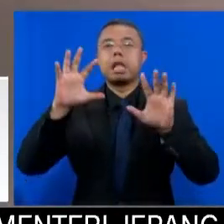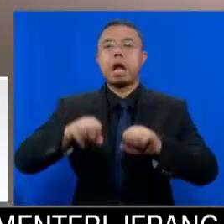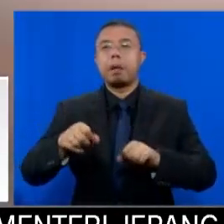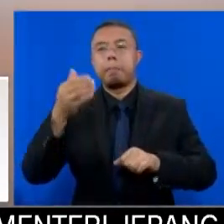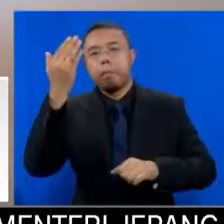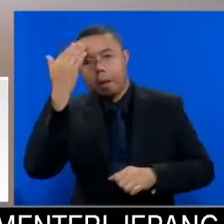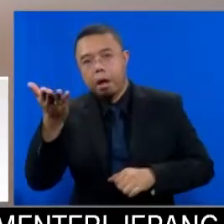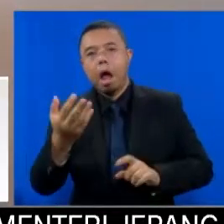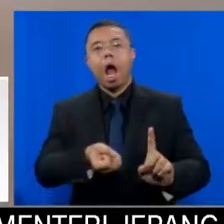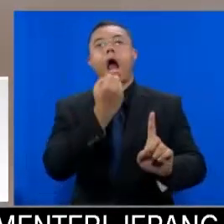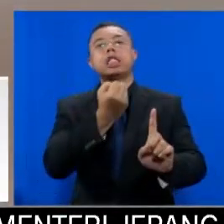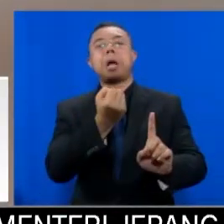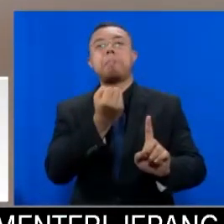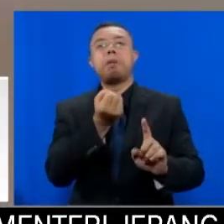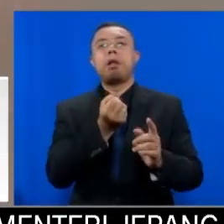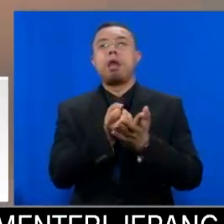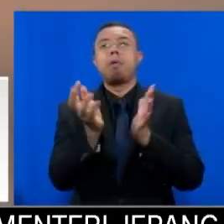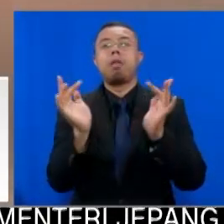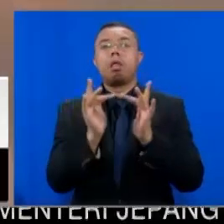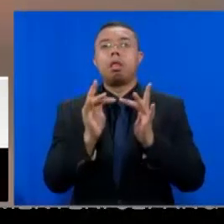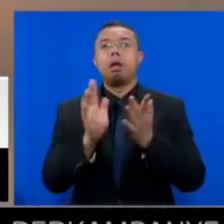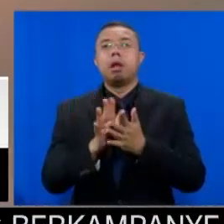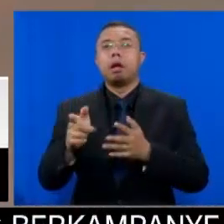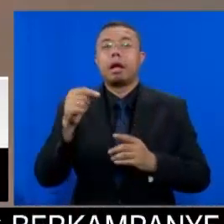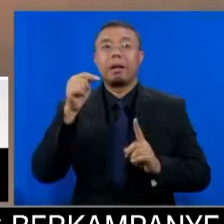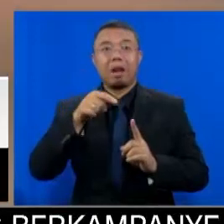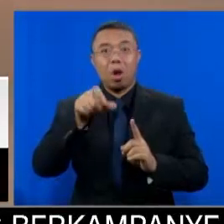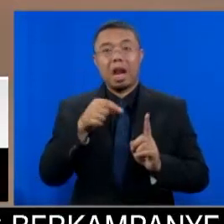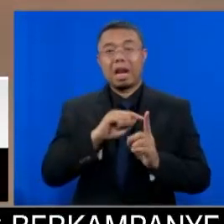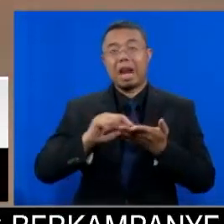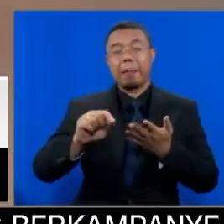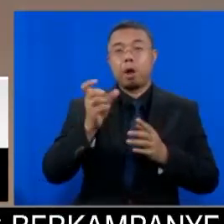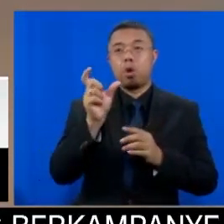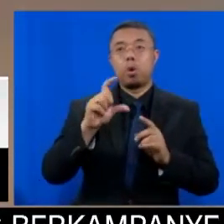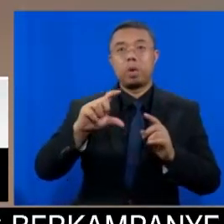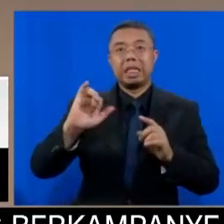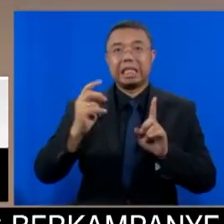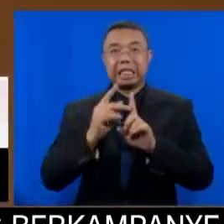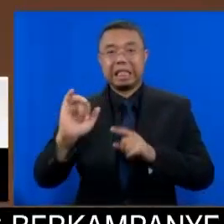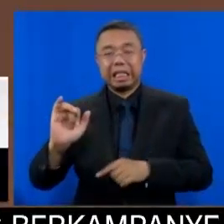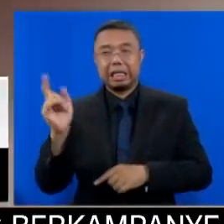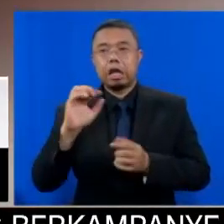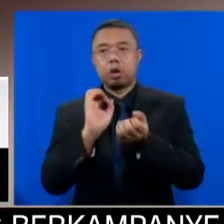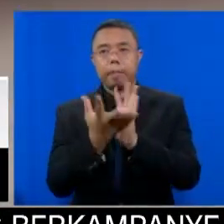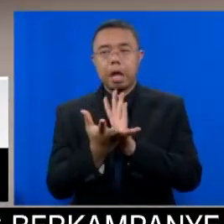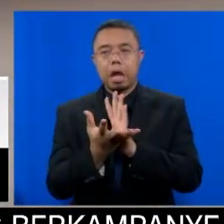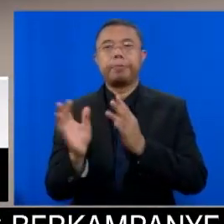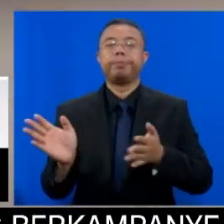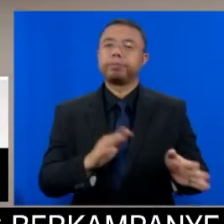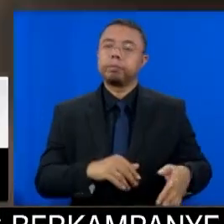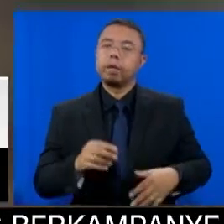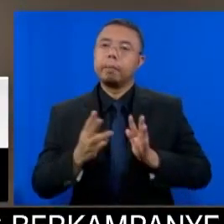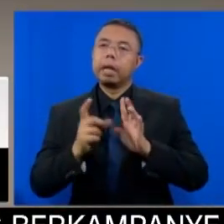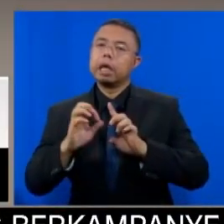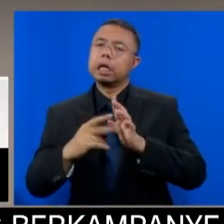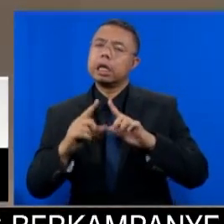dugaan pengancaman melalui media elektronik terhadap seorang sosialita asal Surabaya bernama Uci Flaudea. Selain itu, Medina